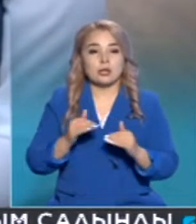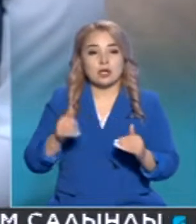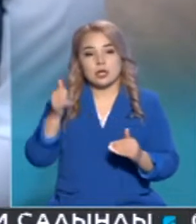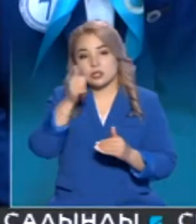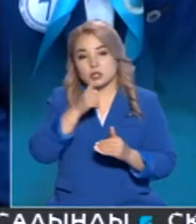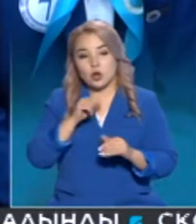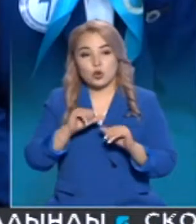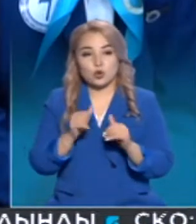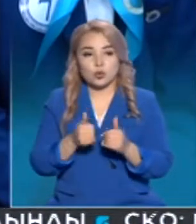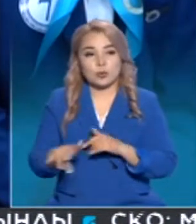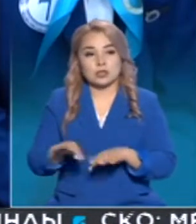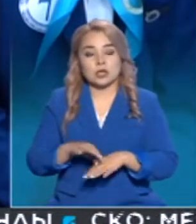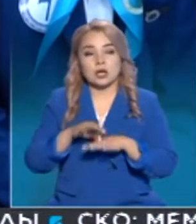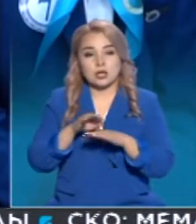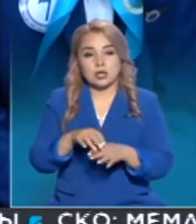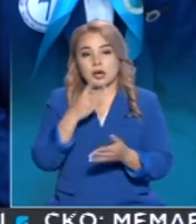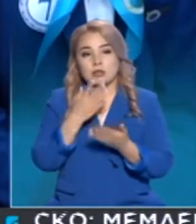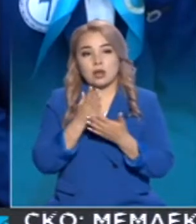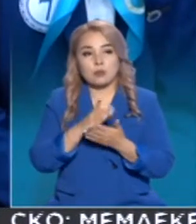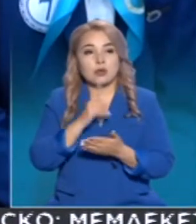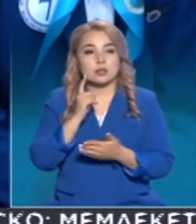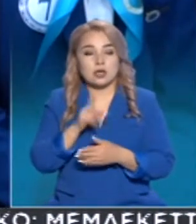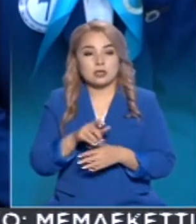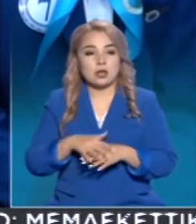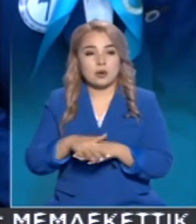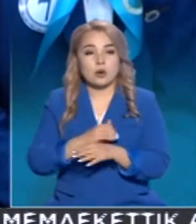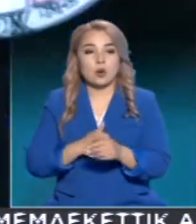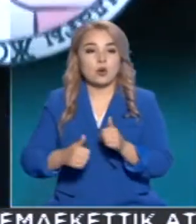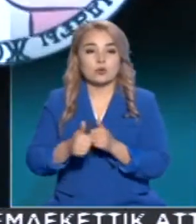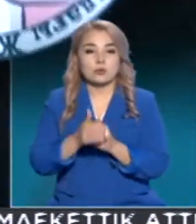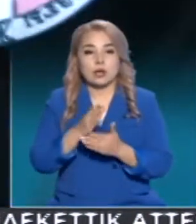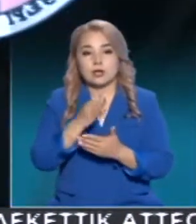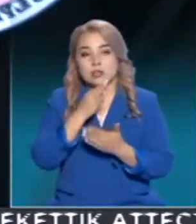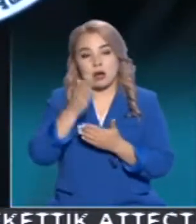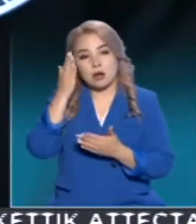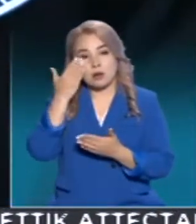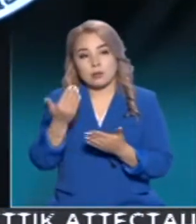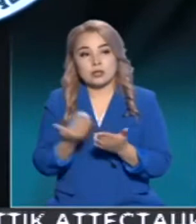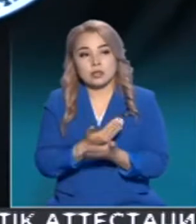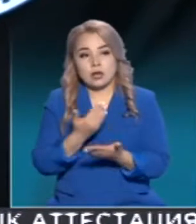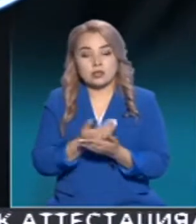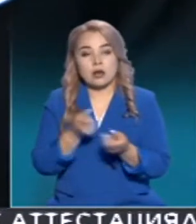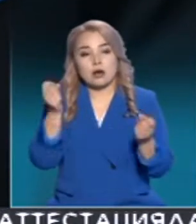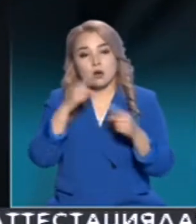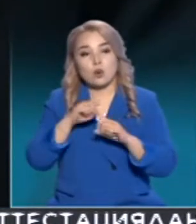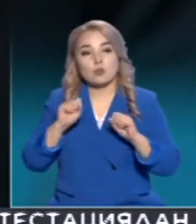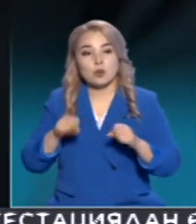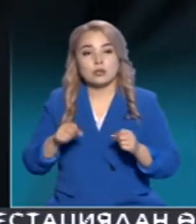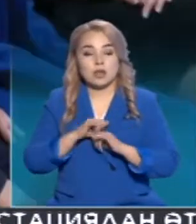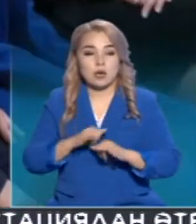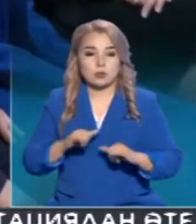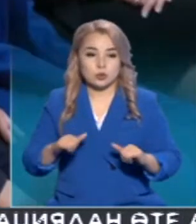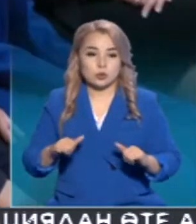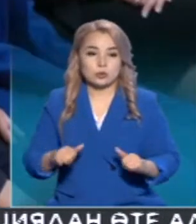аясында ұйымдастырылған шараның көздегені жасөспірімдердің көшбасшылық қабілеттерін анықтау және олардың мүмкіндіктерін